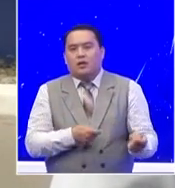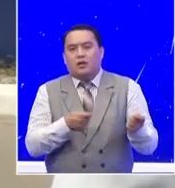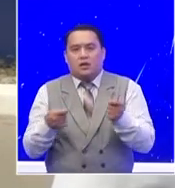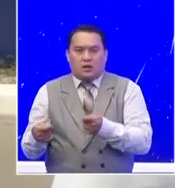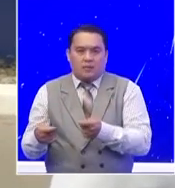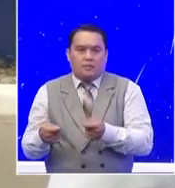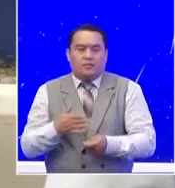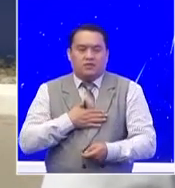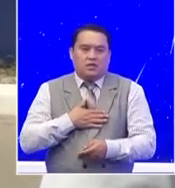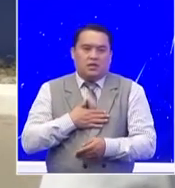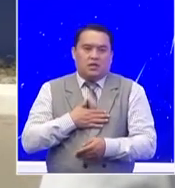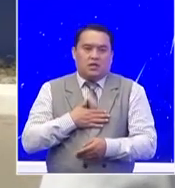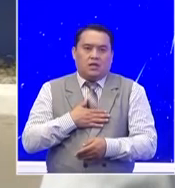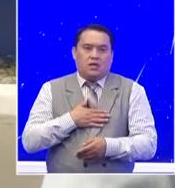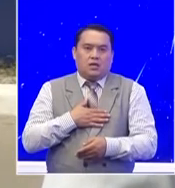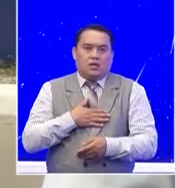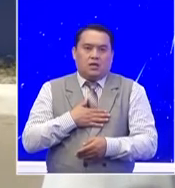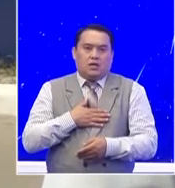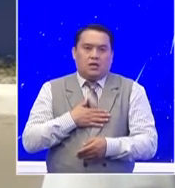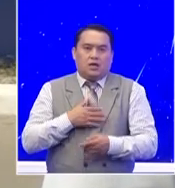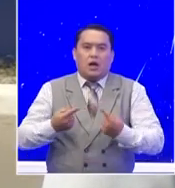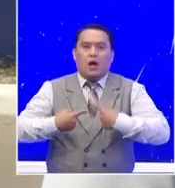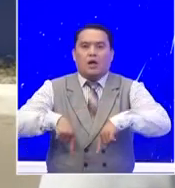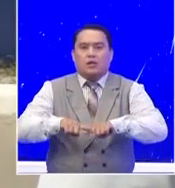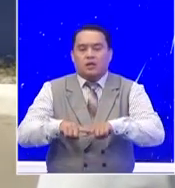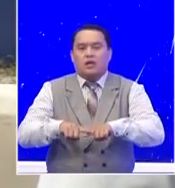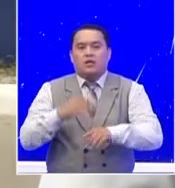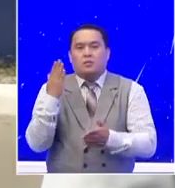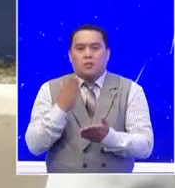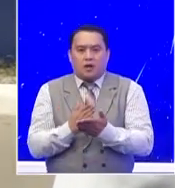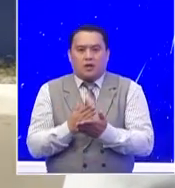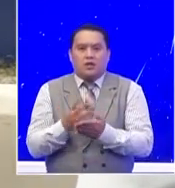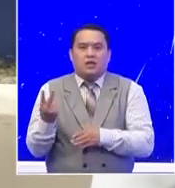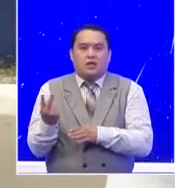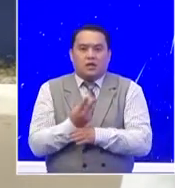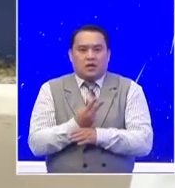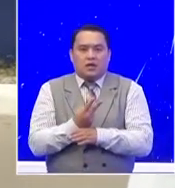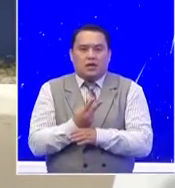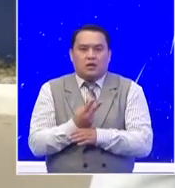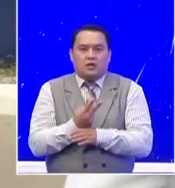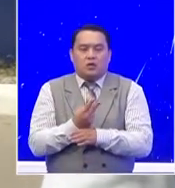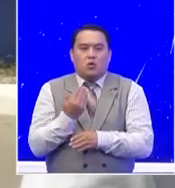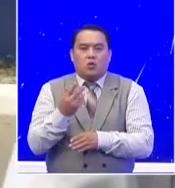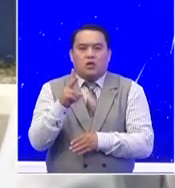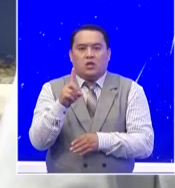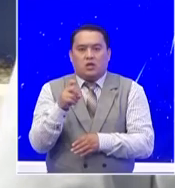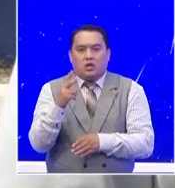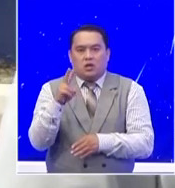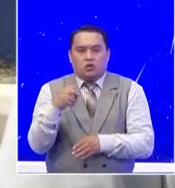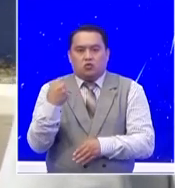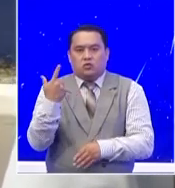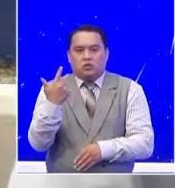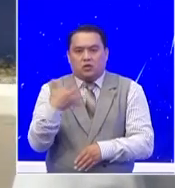бізде екі провизорлық отделениеларымыз бар. Екі провизорлық отделениеларымыз, олар 251 койкаға